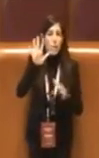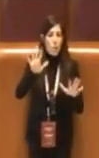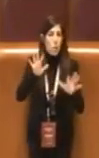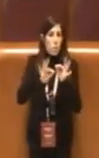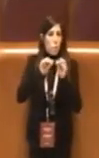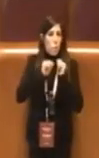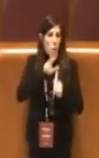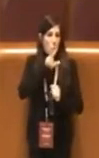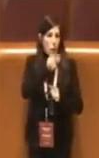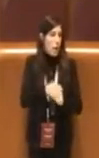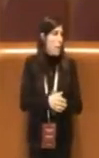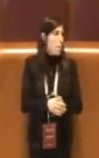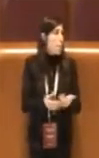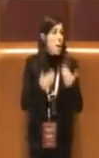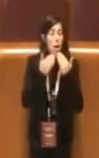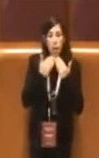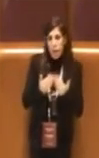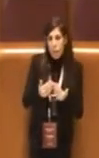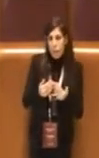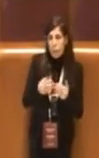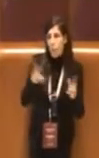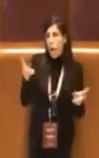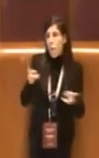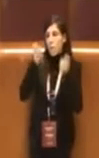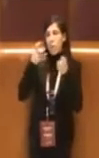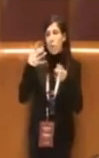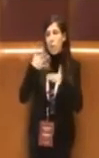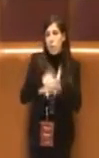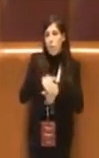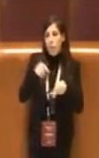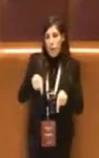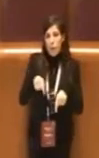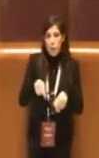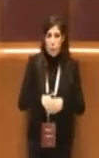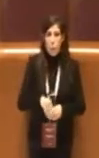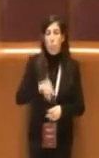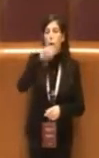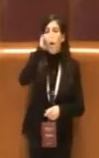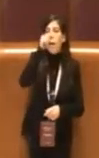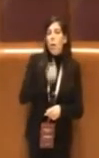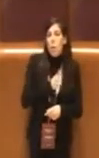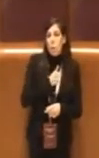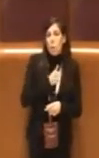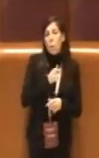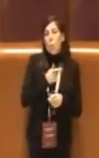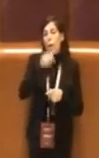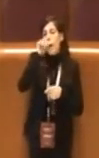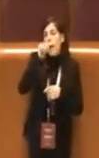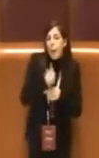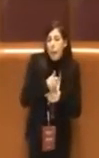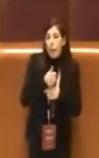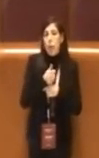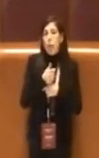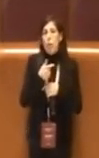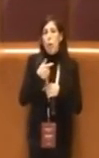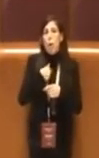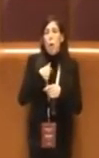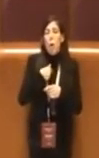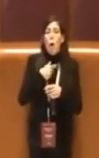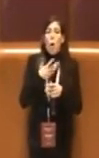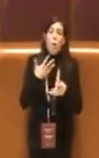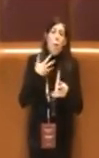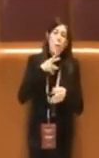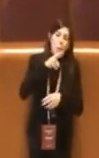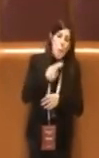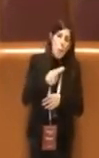Sì, grazie. Vabbè, approfitto di questo intervento. È un po' il rituale che il Presidente della Commissione Bilancio risponda a un'interrogazione, perché normalmente lo fanno gli